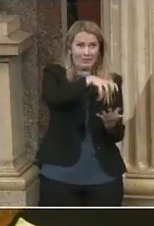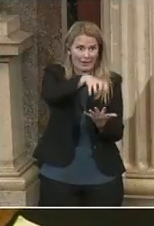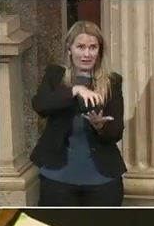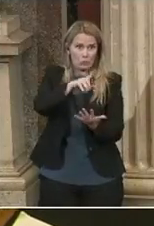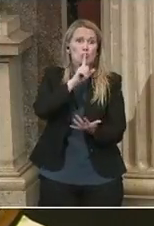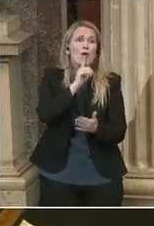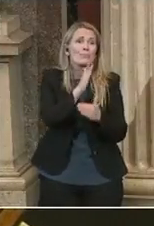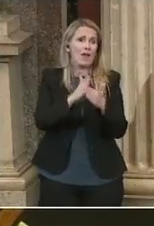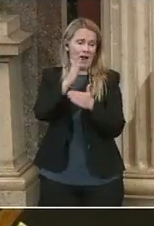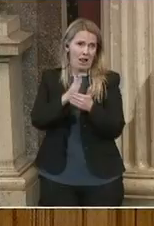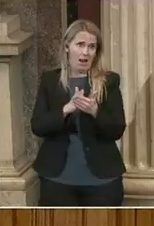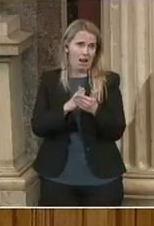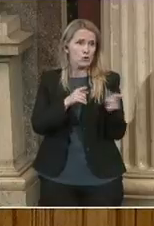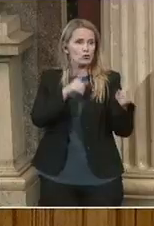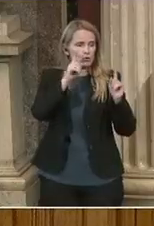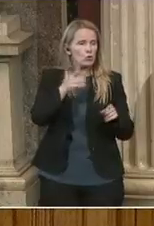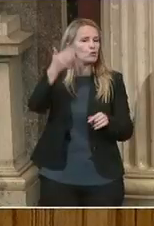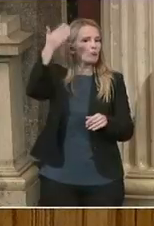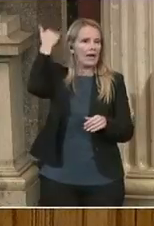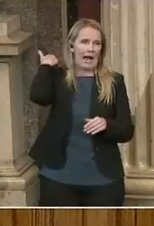haben der Vergangenheit